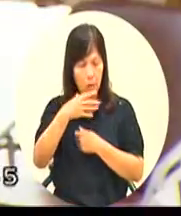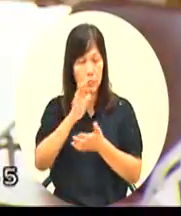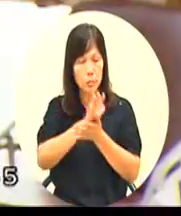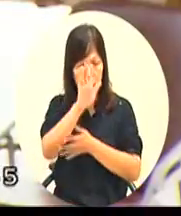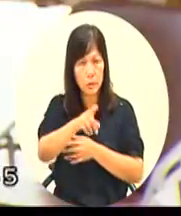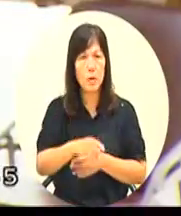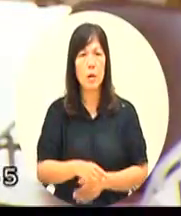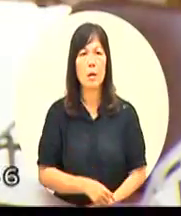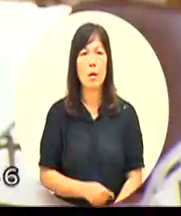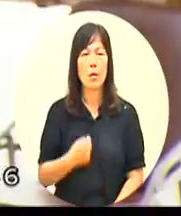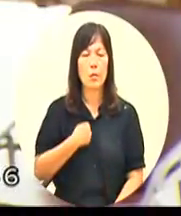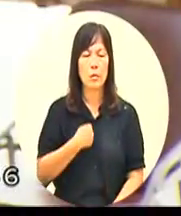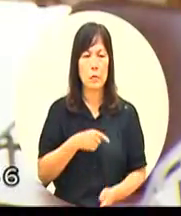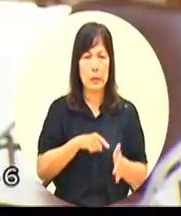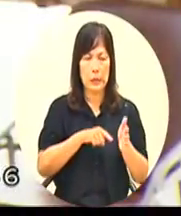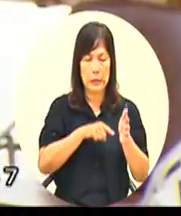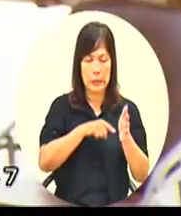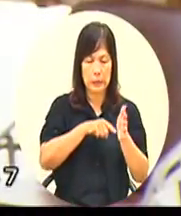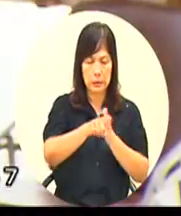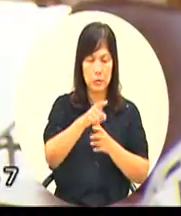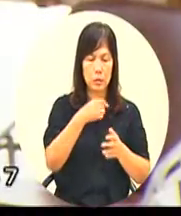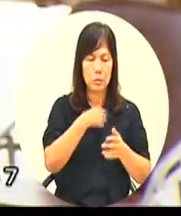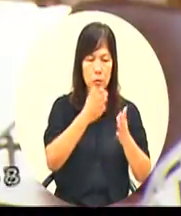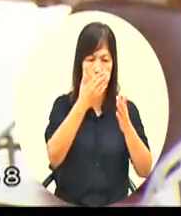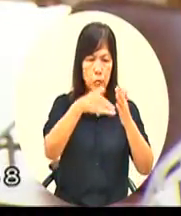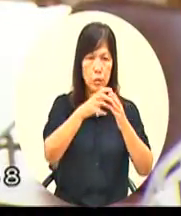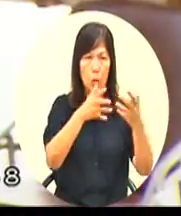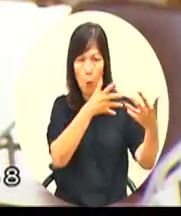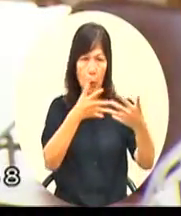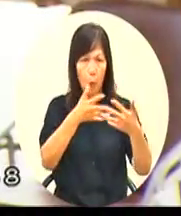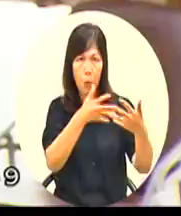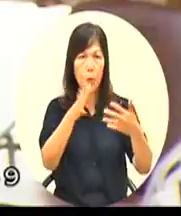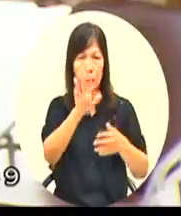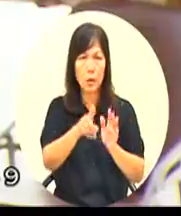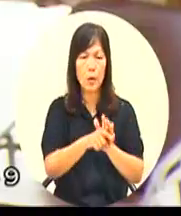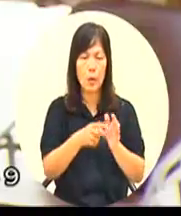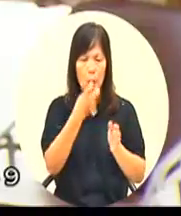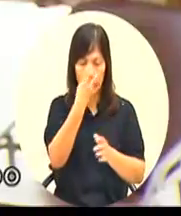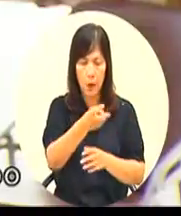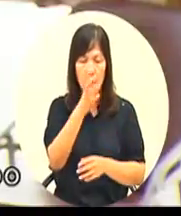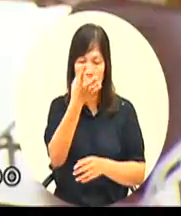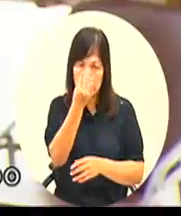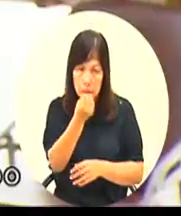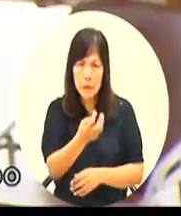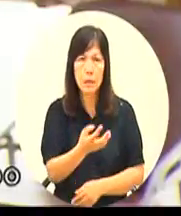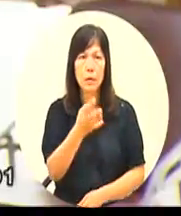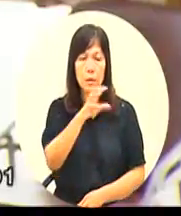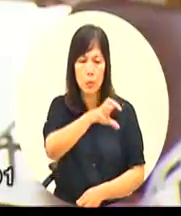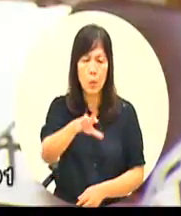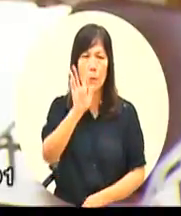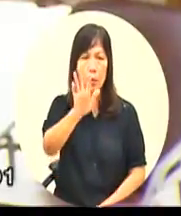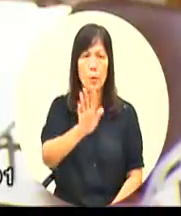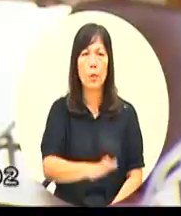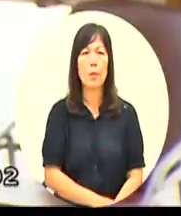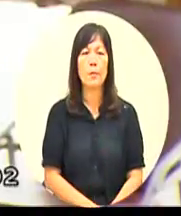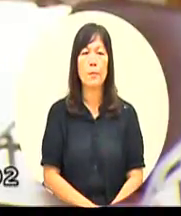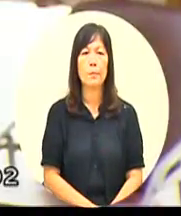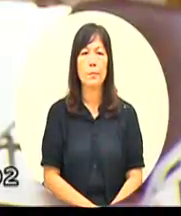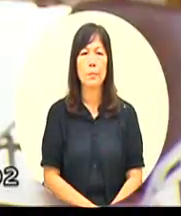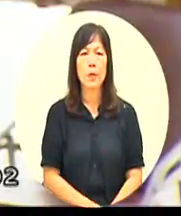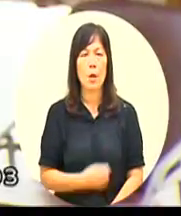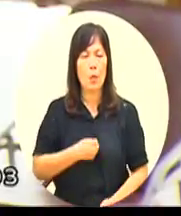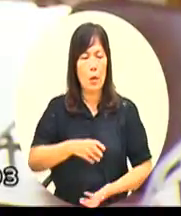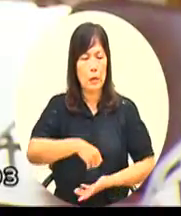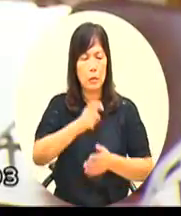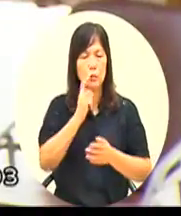去直接去跟学校对话。那我有去看了几个地方，是因为我提出我要去